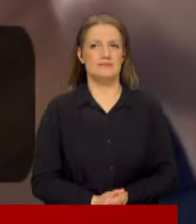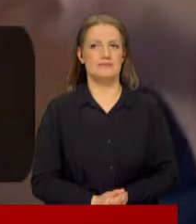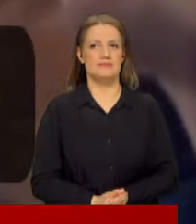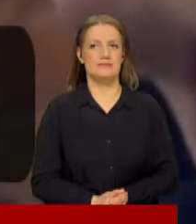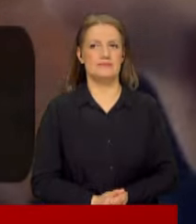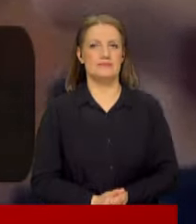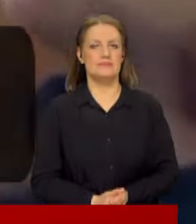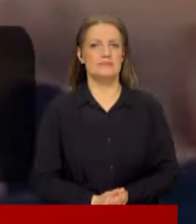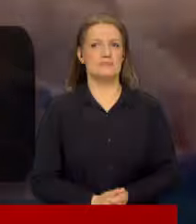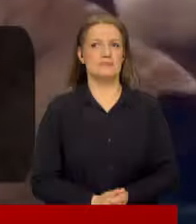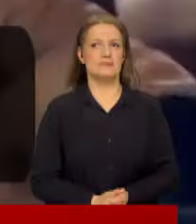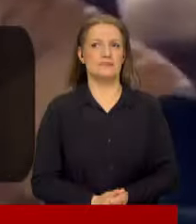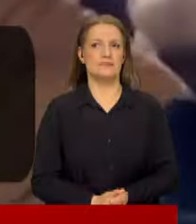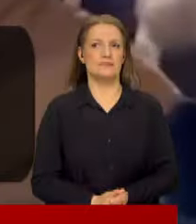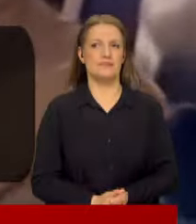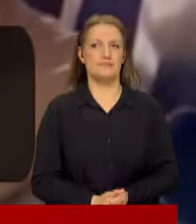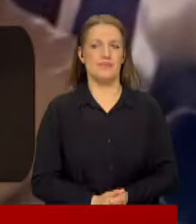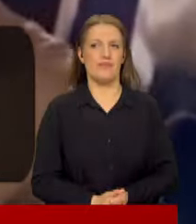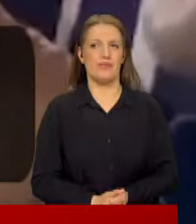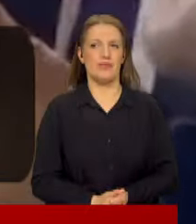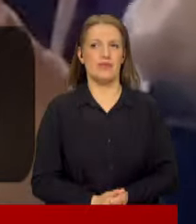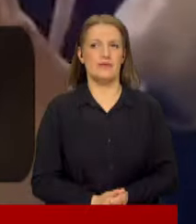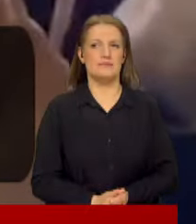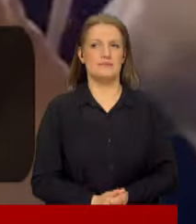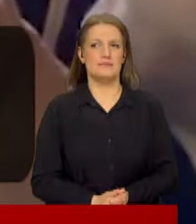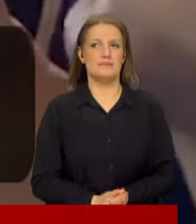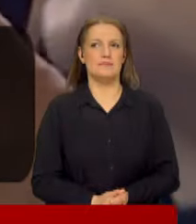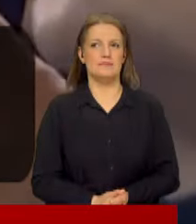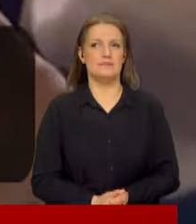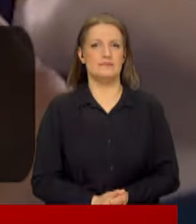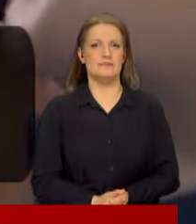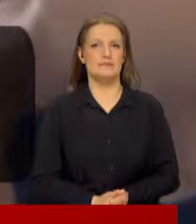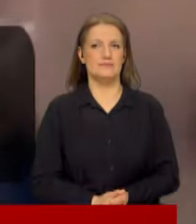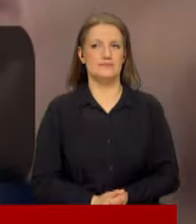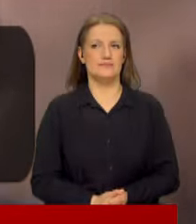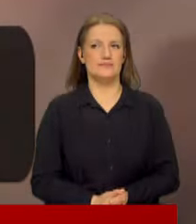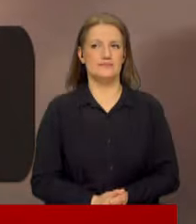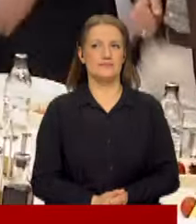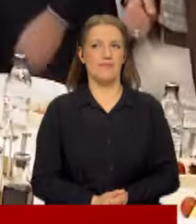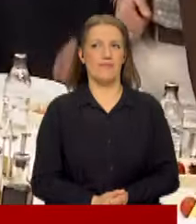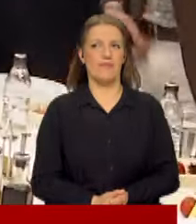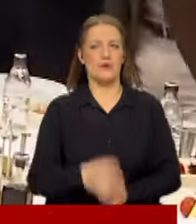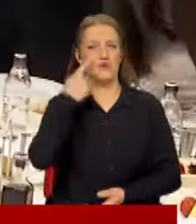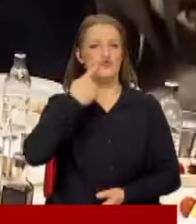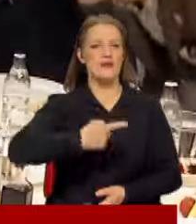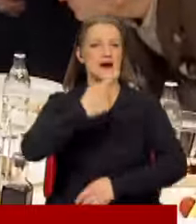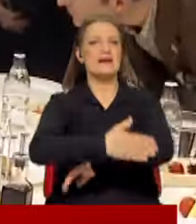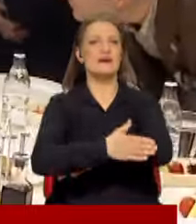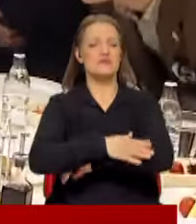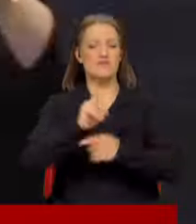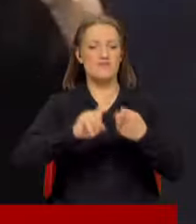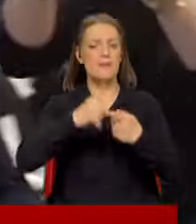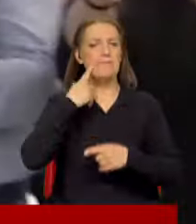başına hepsinin hakkından geliyorsun. Her zaman yalnızdayız. Desteğimiz sonsuz. Siz varsınız her yeter. Zaman zaten. Cumhurbaşkanı yardımcısı